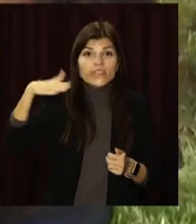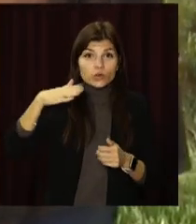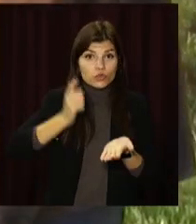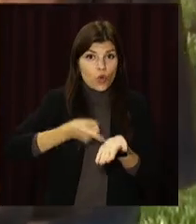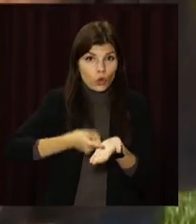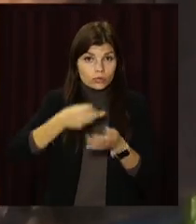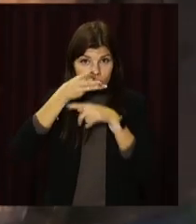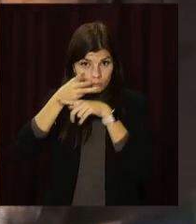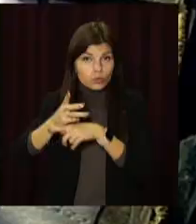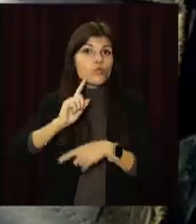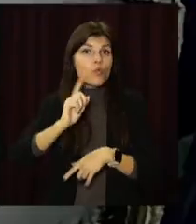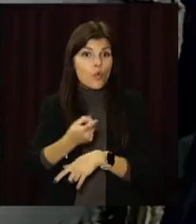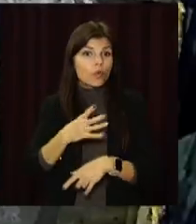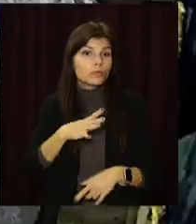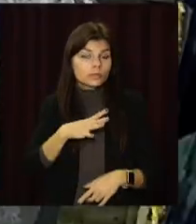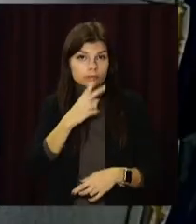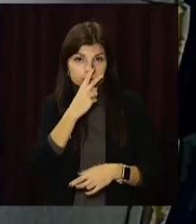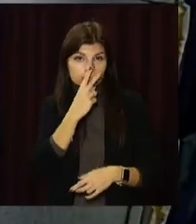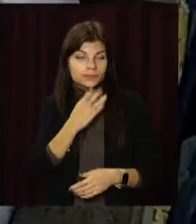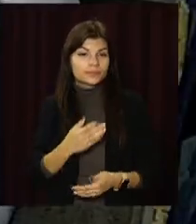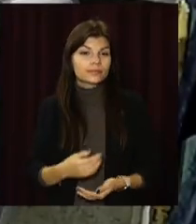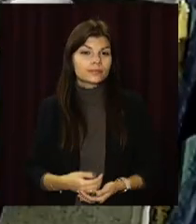який витратив цілий рік.